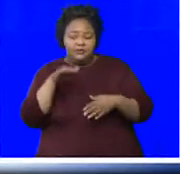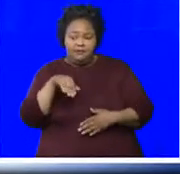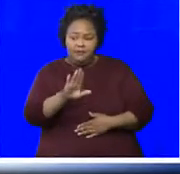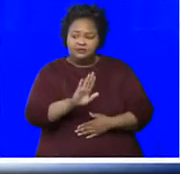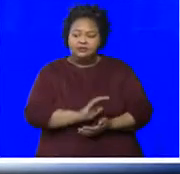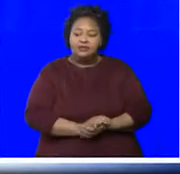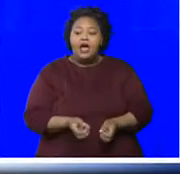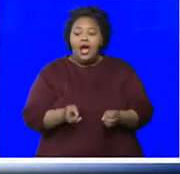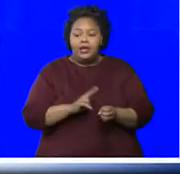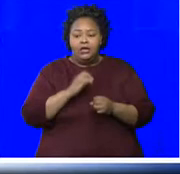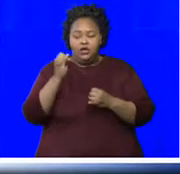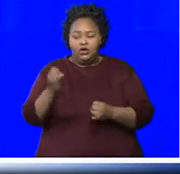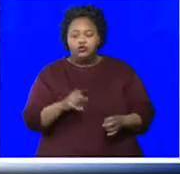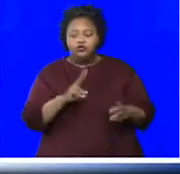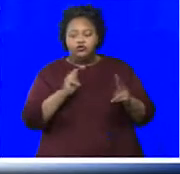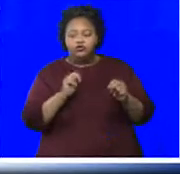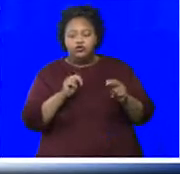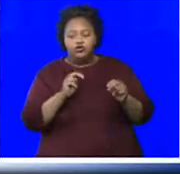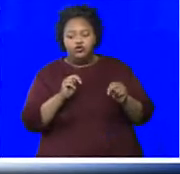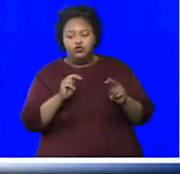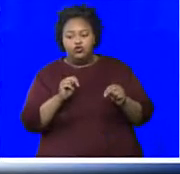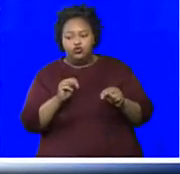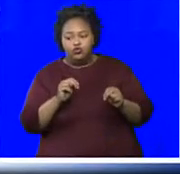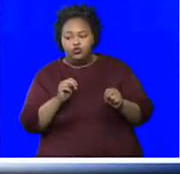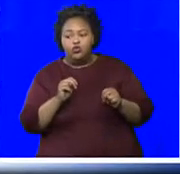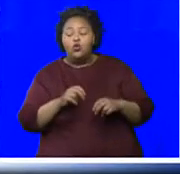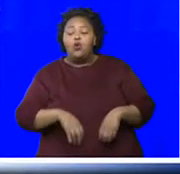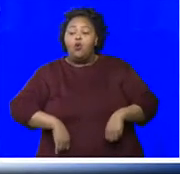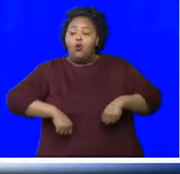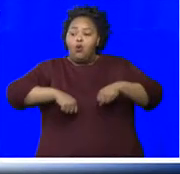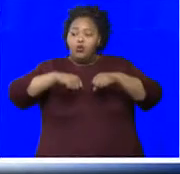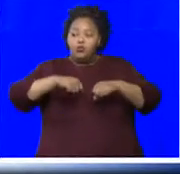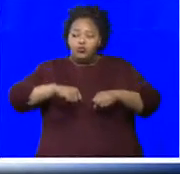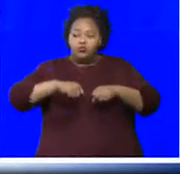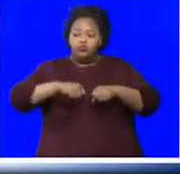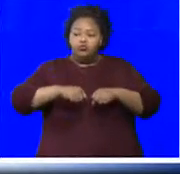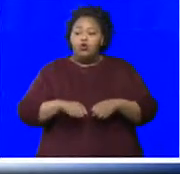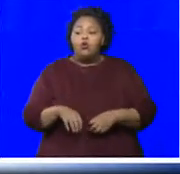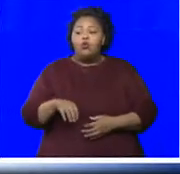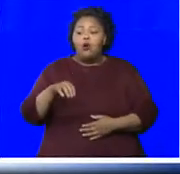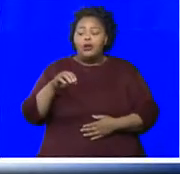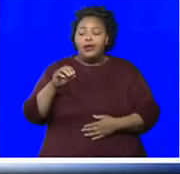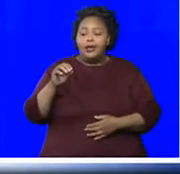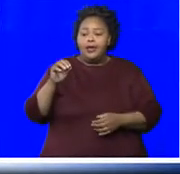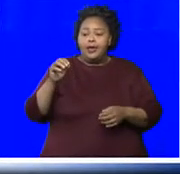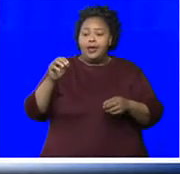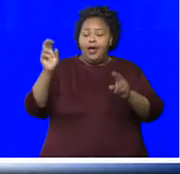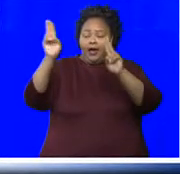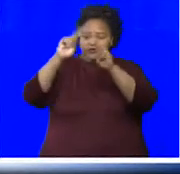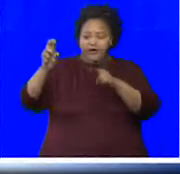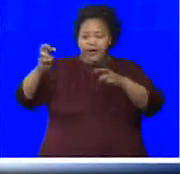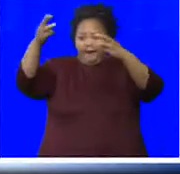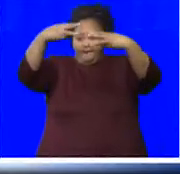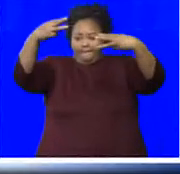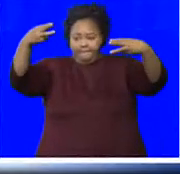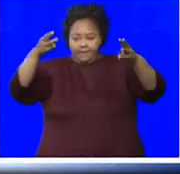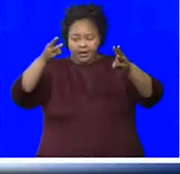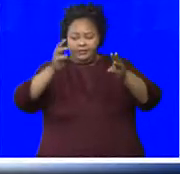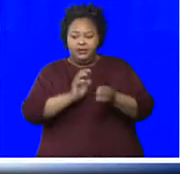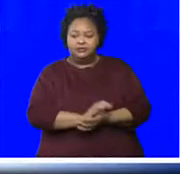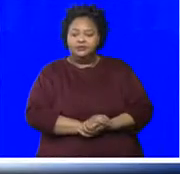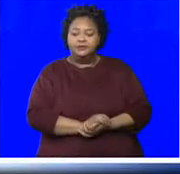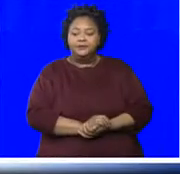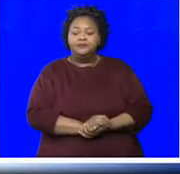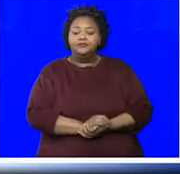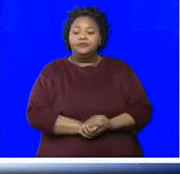yeAfrika umhlonishwa Fortune Charumbira welive leZimbabwe kuleli komiti leli shala lePhalamende